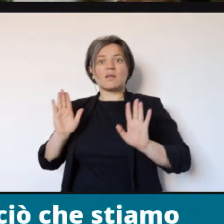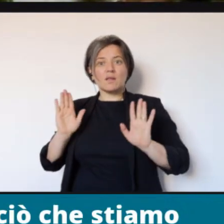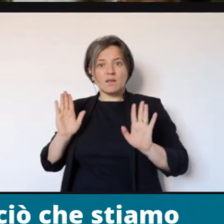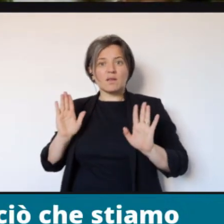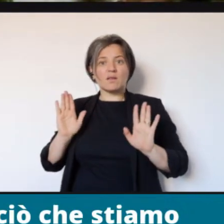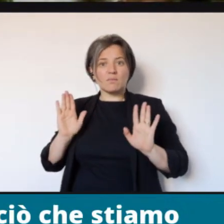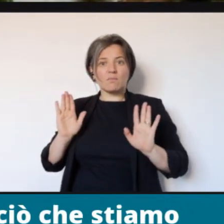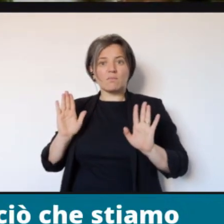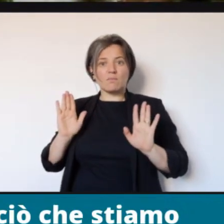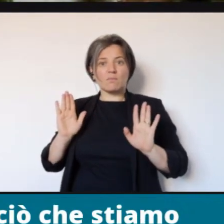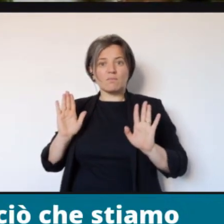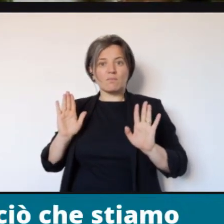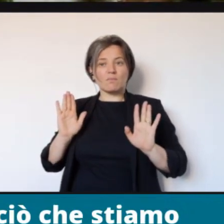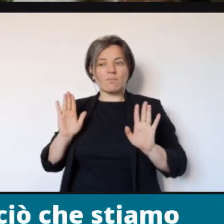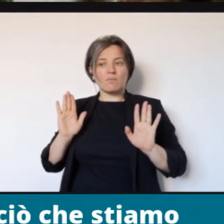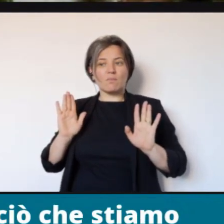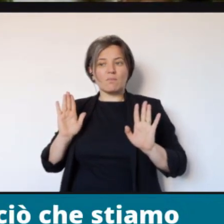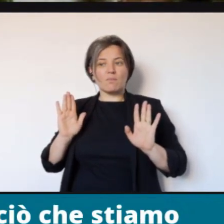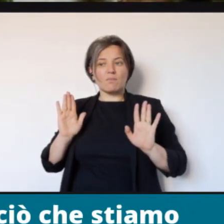perché